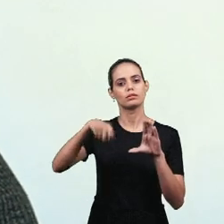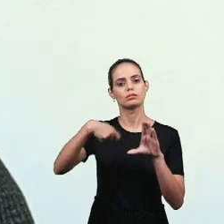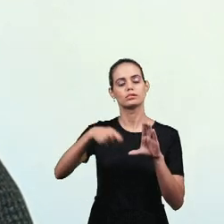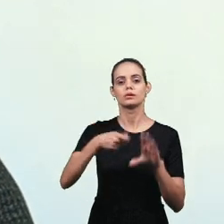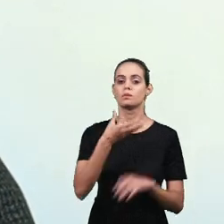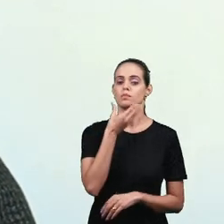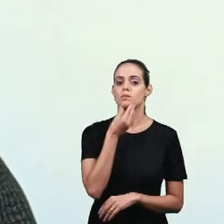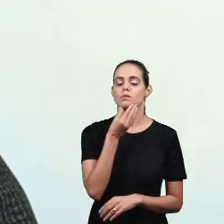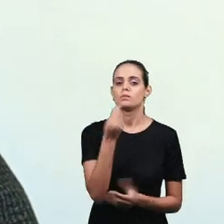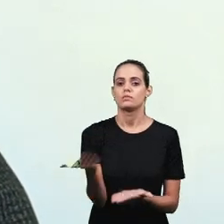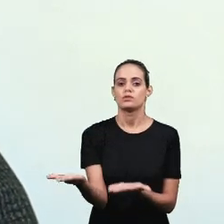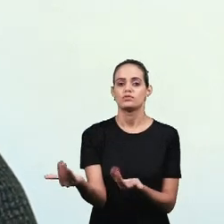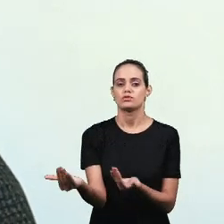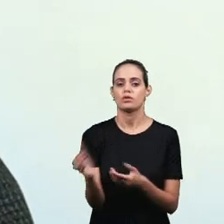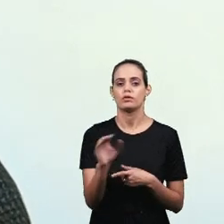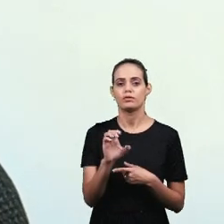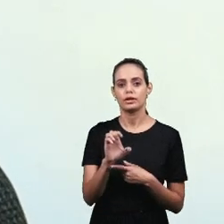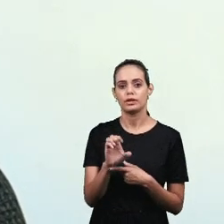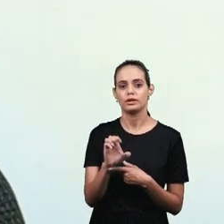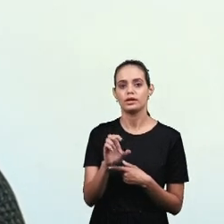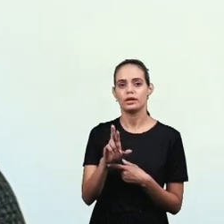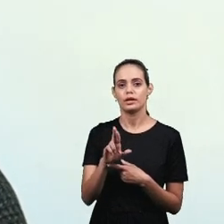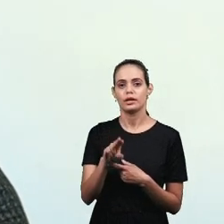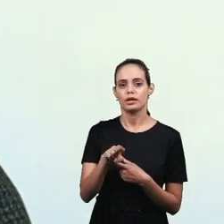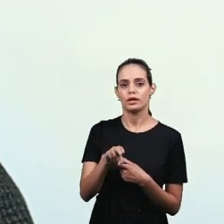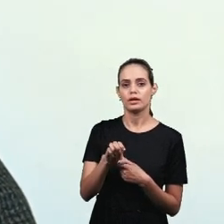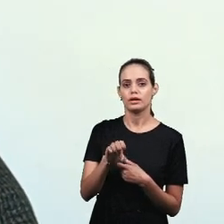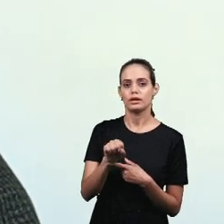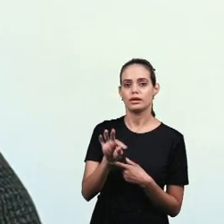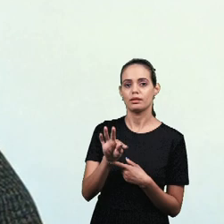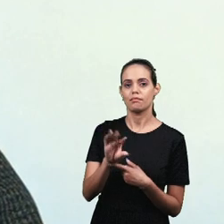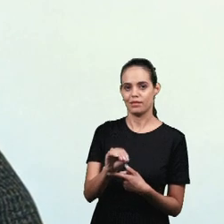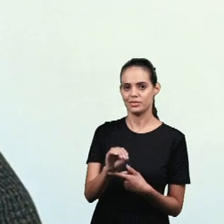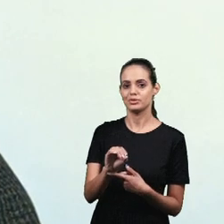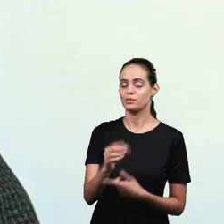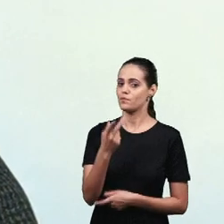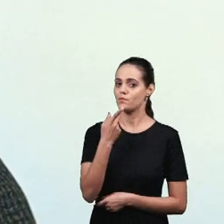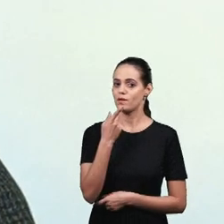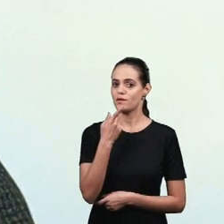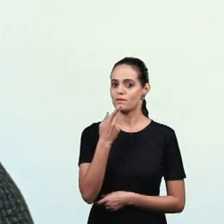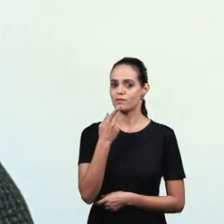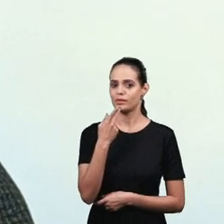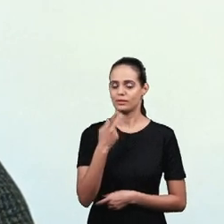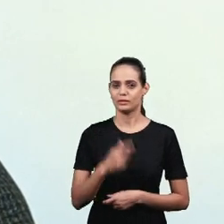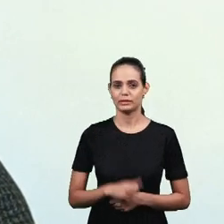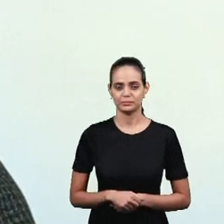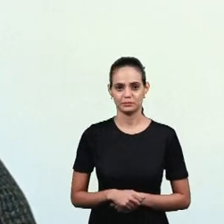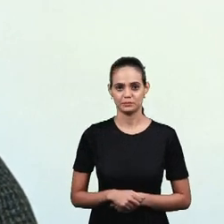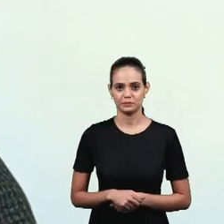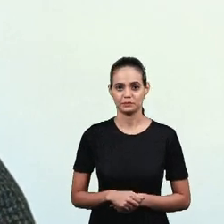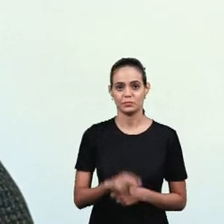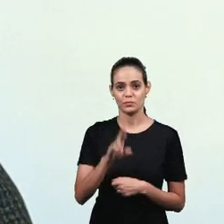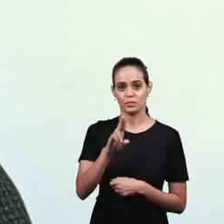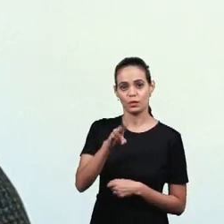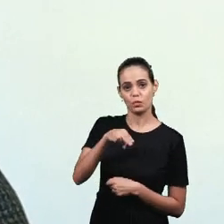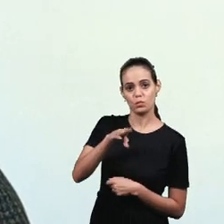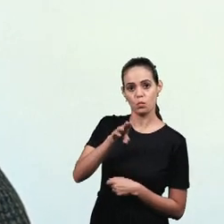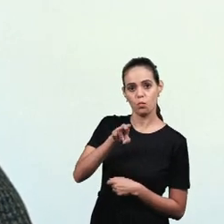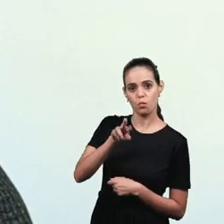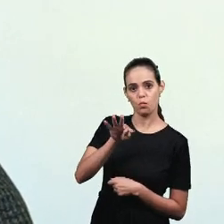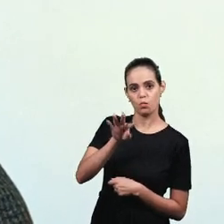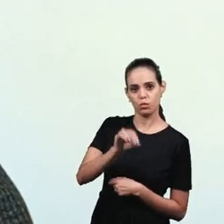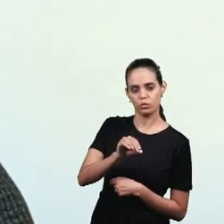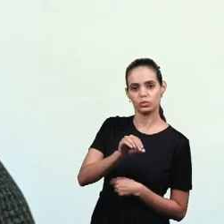Shinge Kajibe. Il va nous parler dans le dialecte Ugundo de la région intérieure centrale